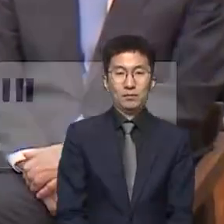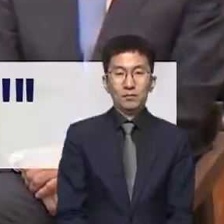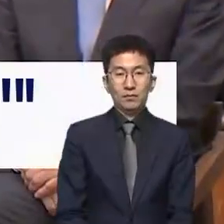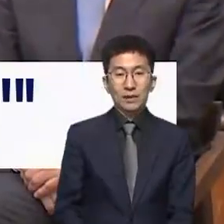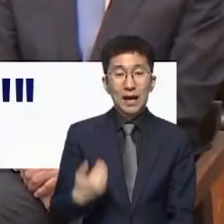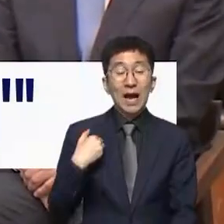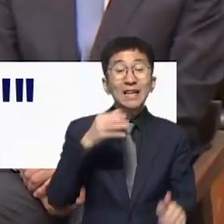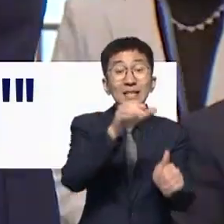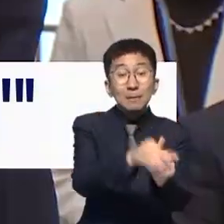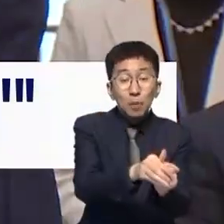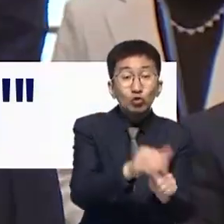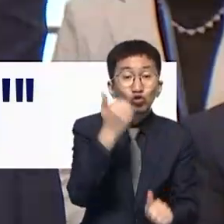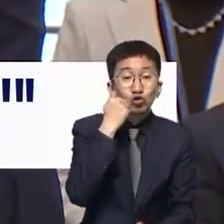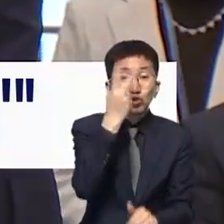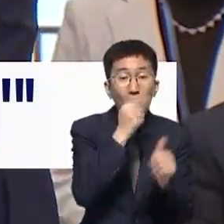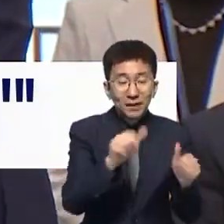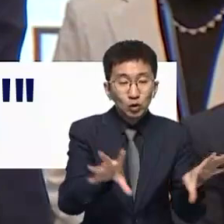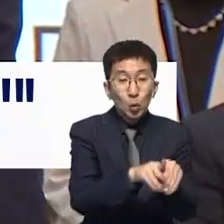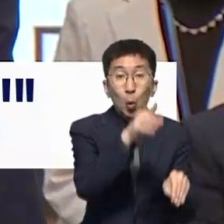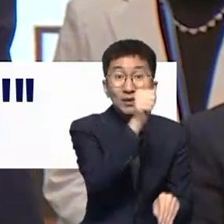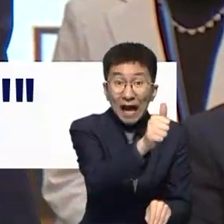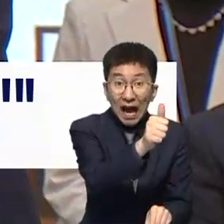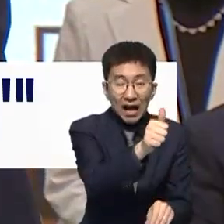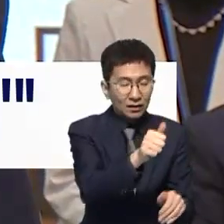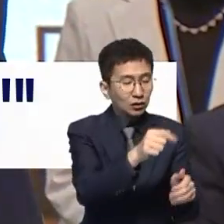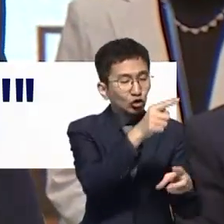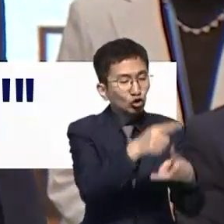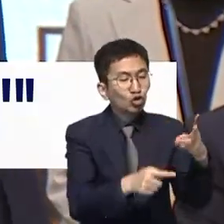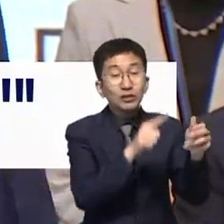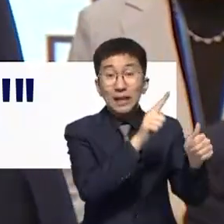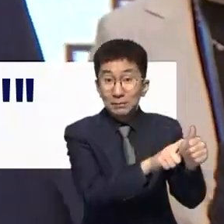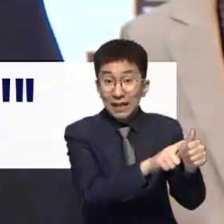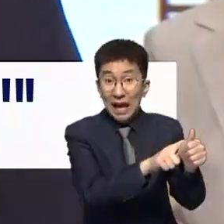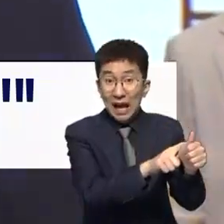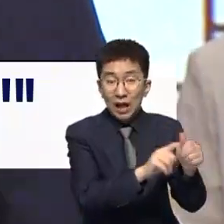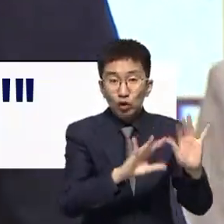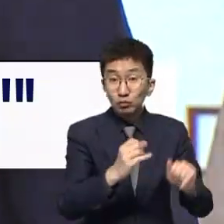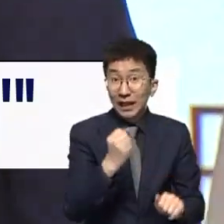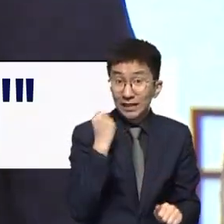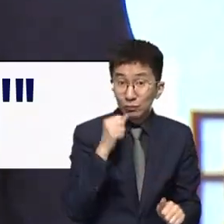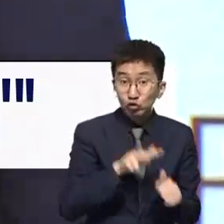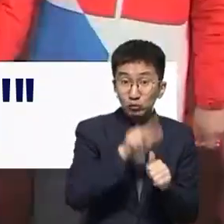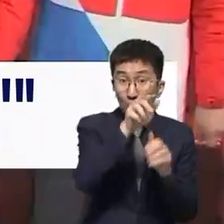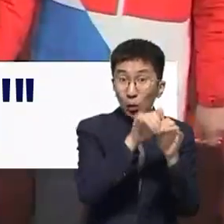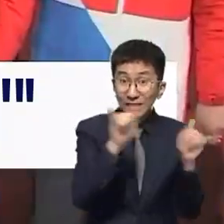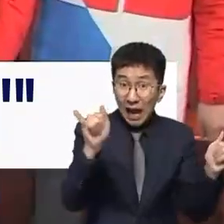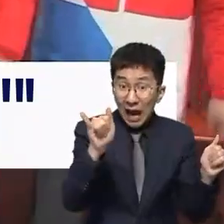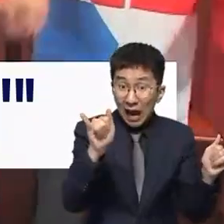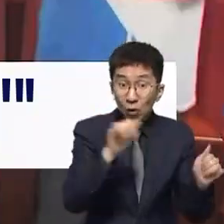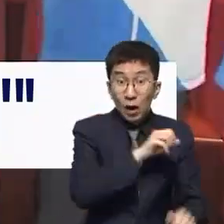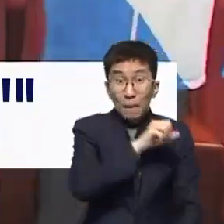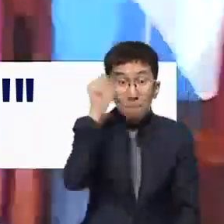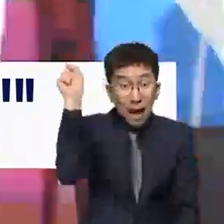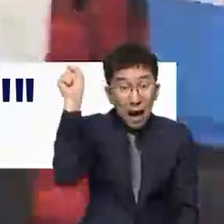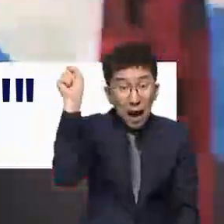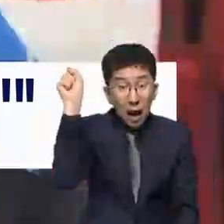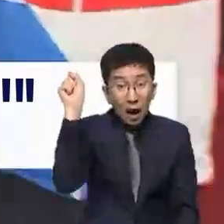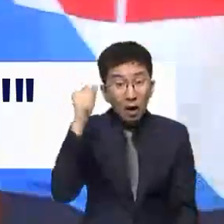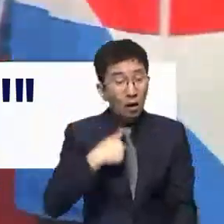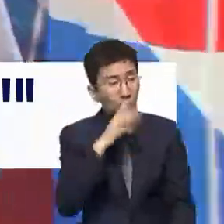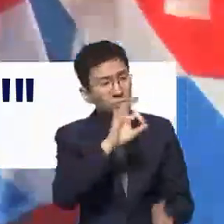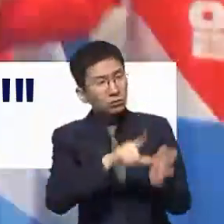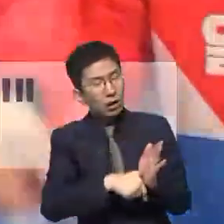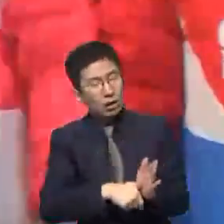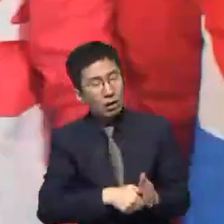임명한 검찰총장이었던 윤석열 당선인이 야당 후보로 당선된 데 대해서도 아이러니, 즉 예상 밖의